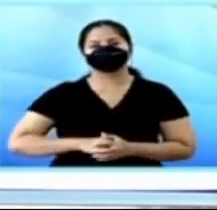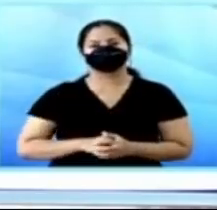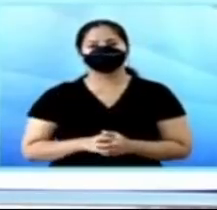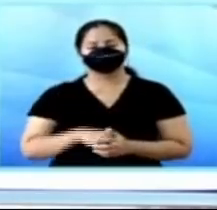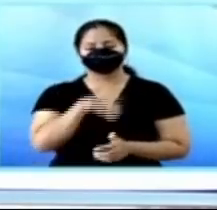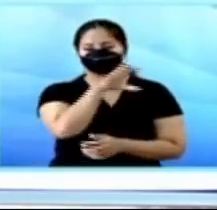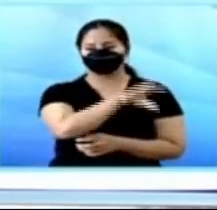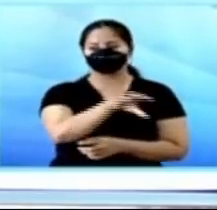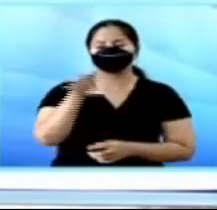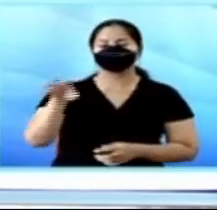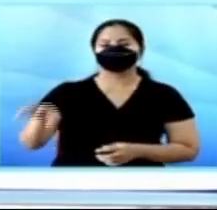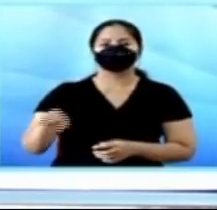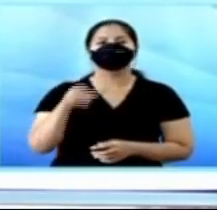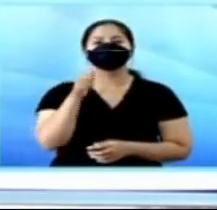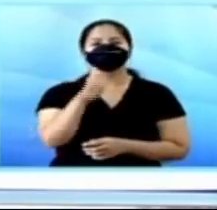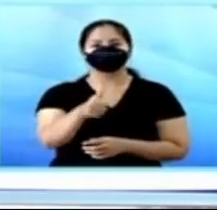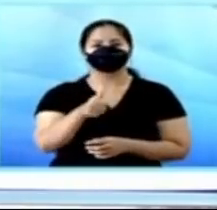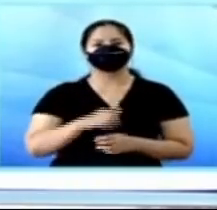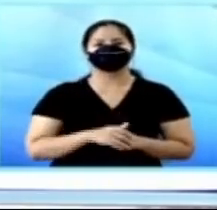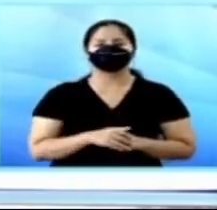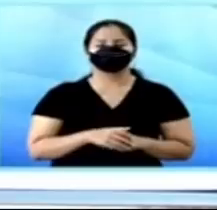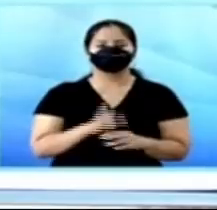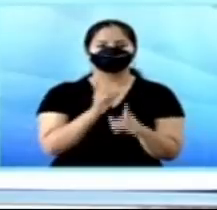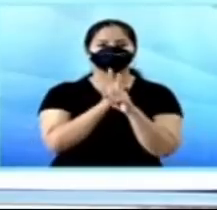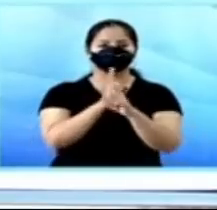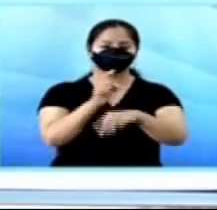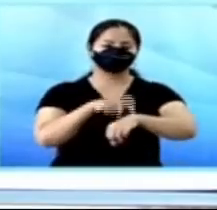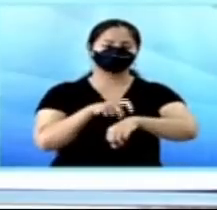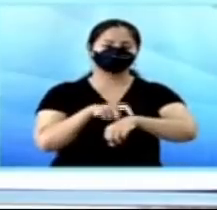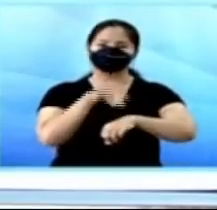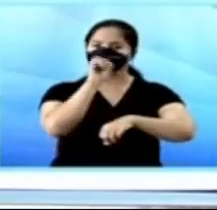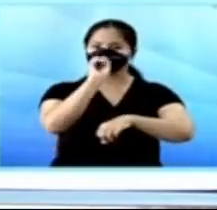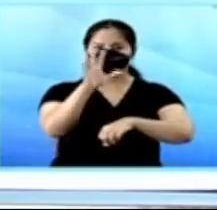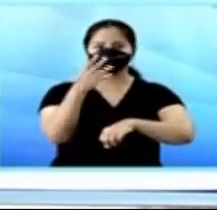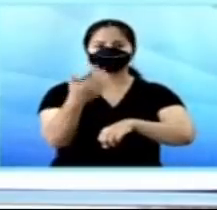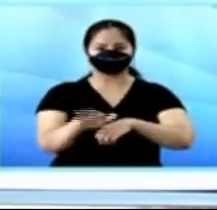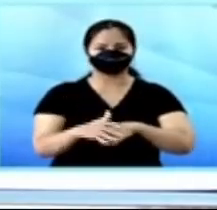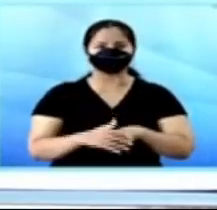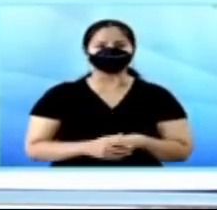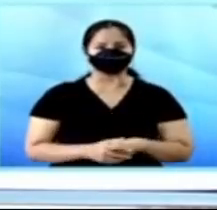ดเก็บตัวอย่างนอกสถานที่นี้ได้เนาะตามวงเวลาที่ได้ประกาศไว้หั้น